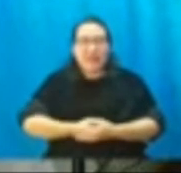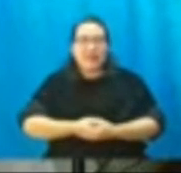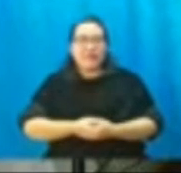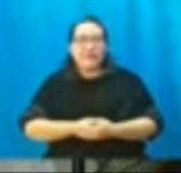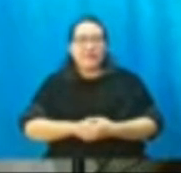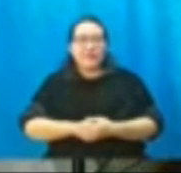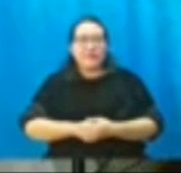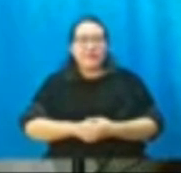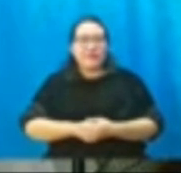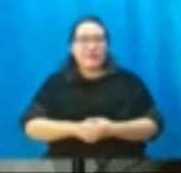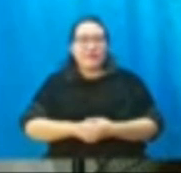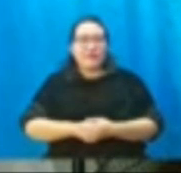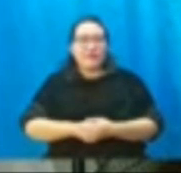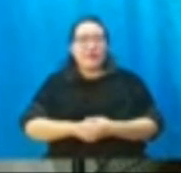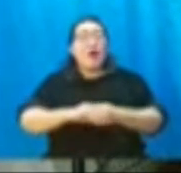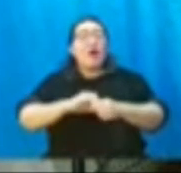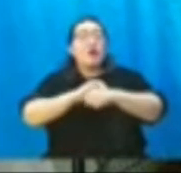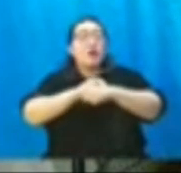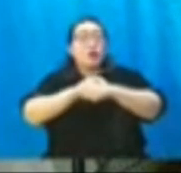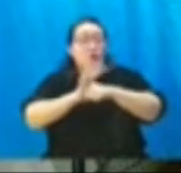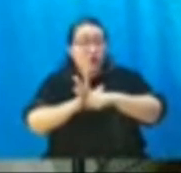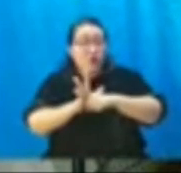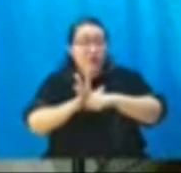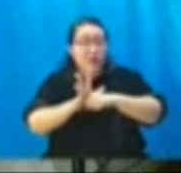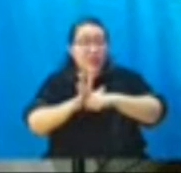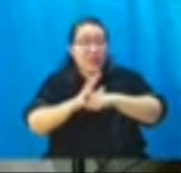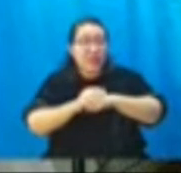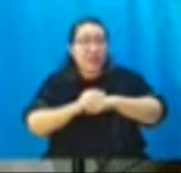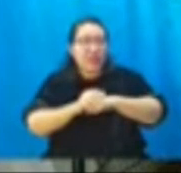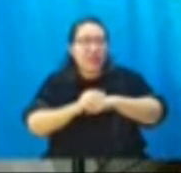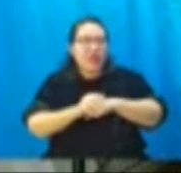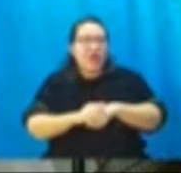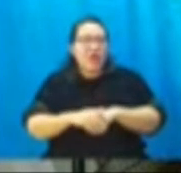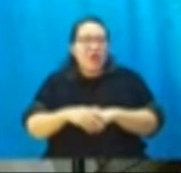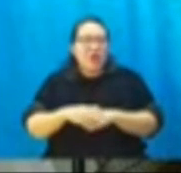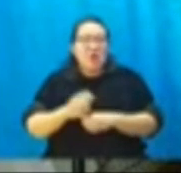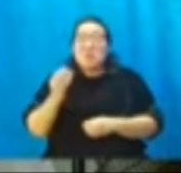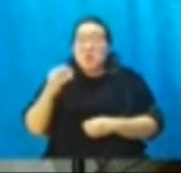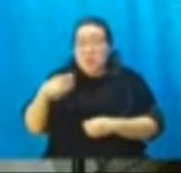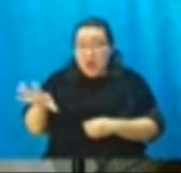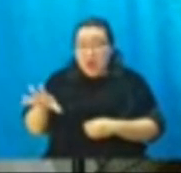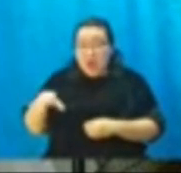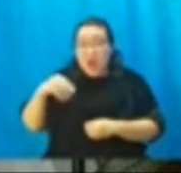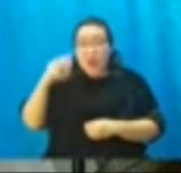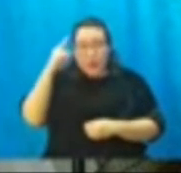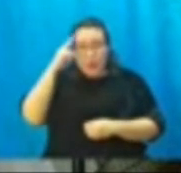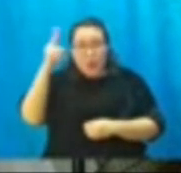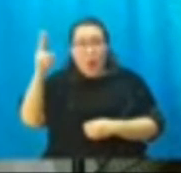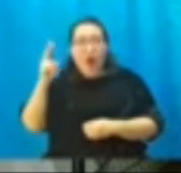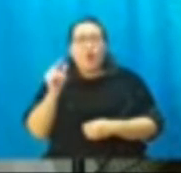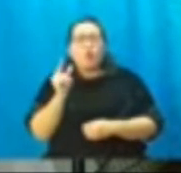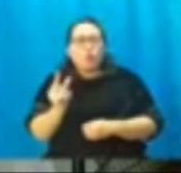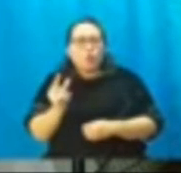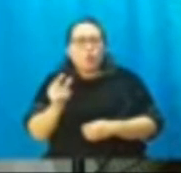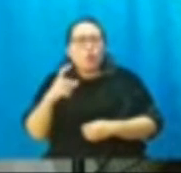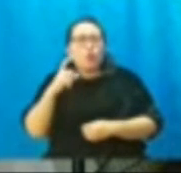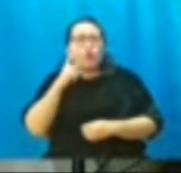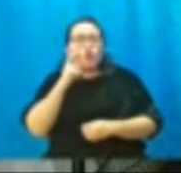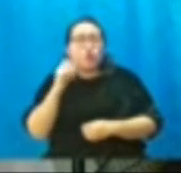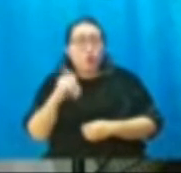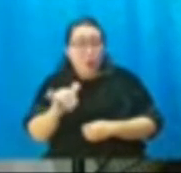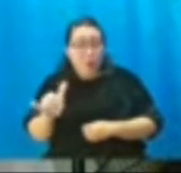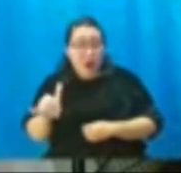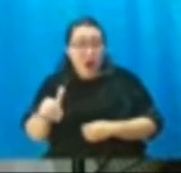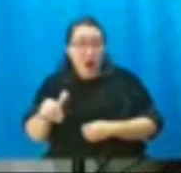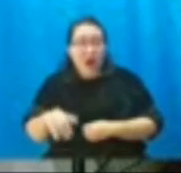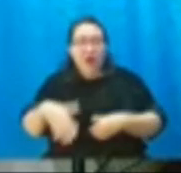Hai dapat saja covert ini dibiarkan oleh Tuhan merebak sebagai cobaan bagi manusia cobaan